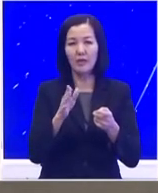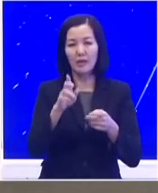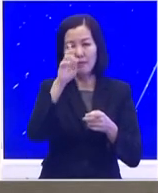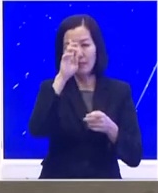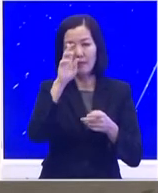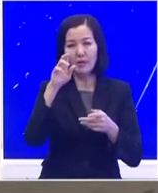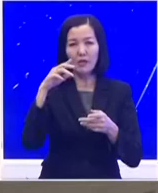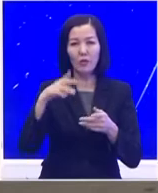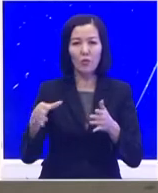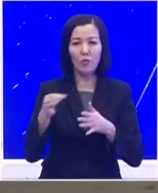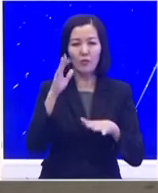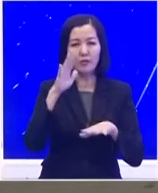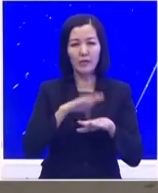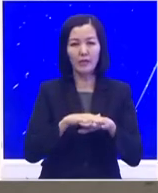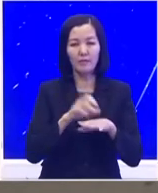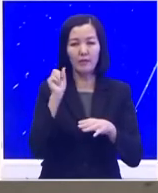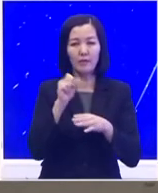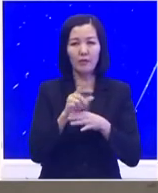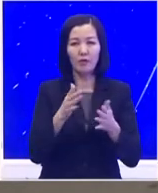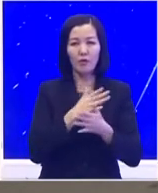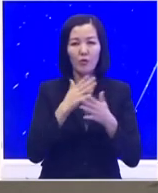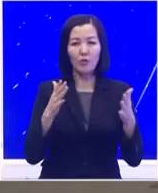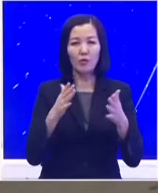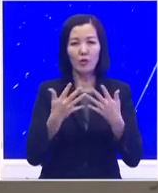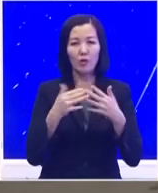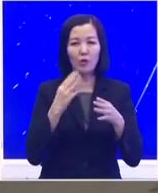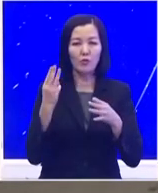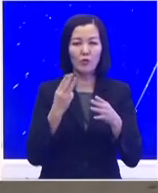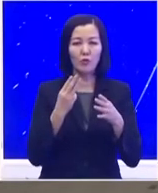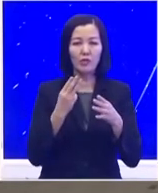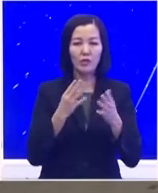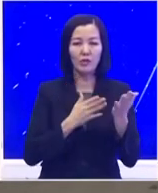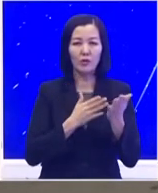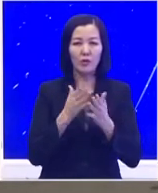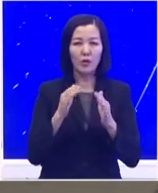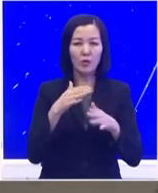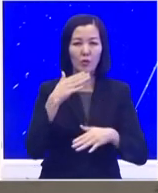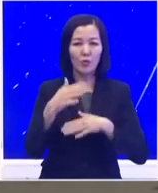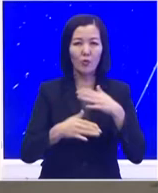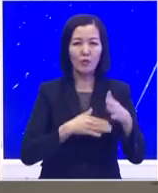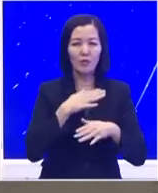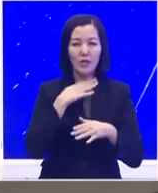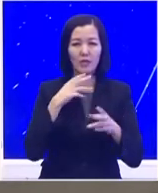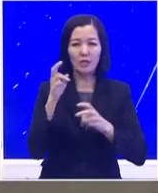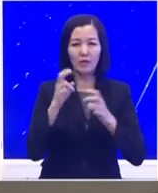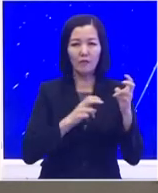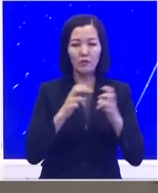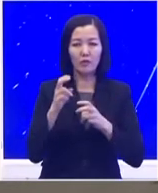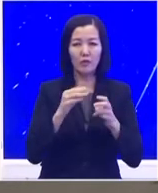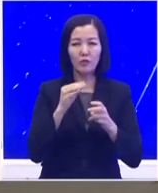мемлекет басшысы, облыс басшысы алдымызға қойған үлкен жаңағы ауыл шаруашылық өнімін өндейтін ол ет заводын салу, Жетісу